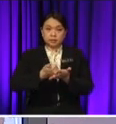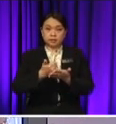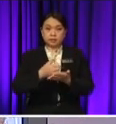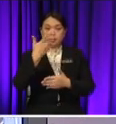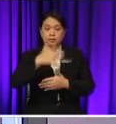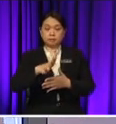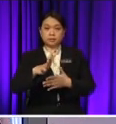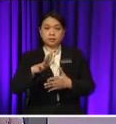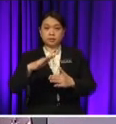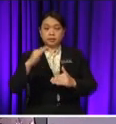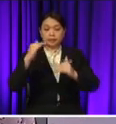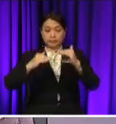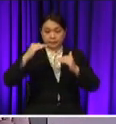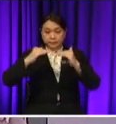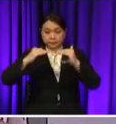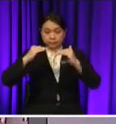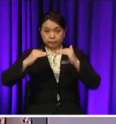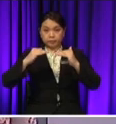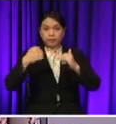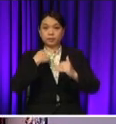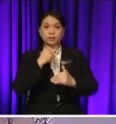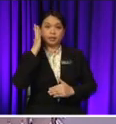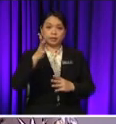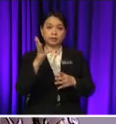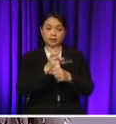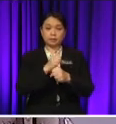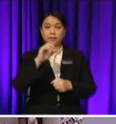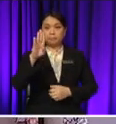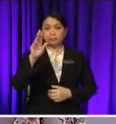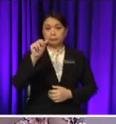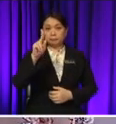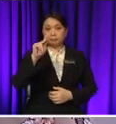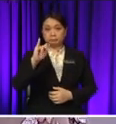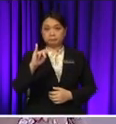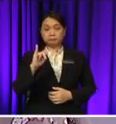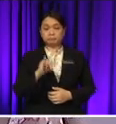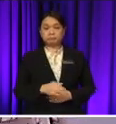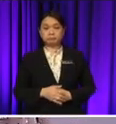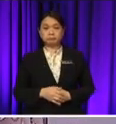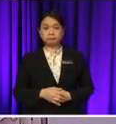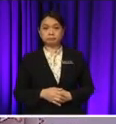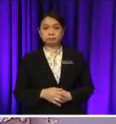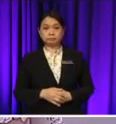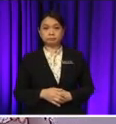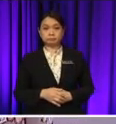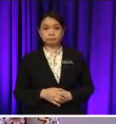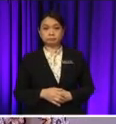kau lihat di situ kita ada 2750 untuk Siti